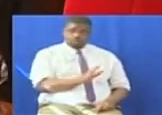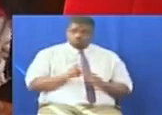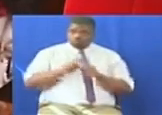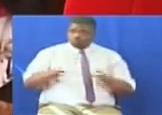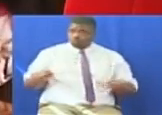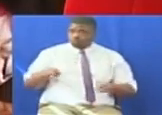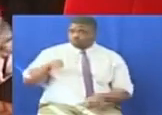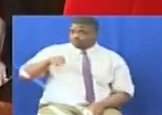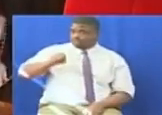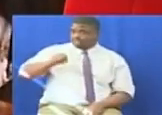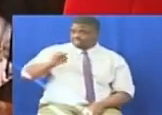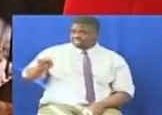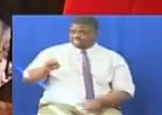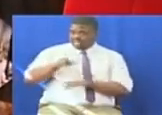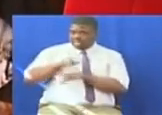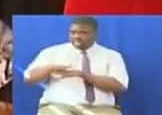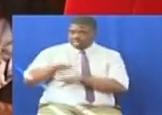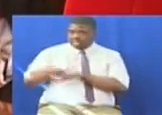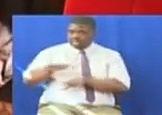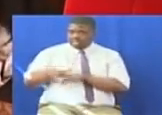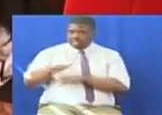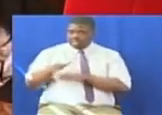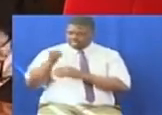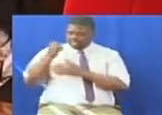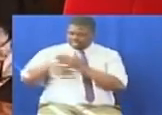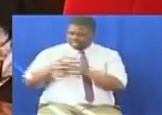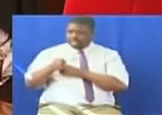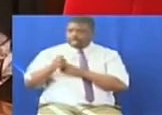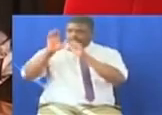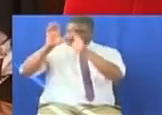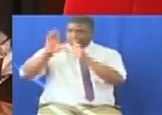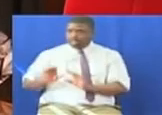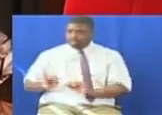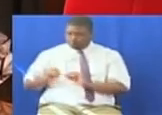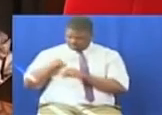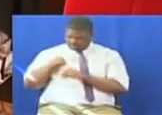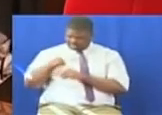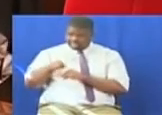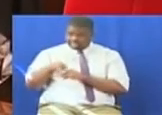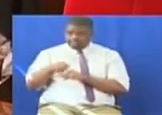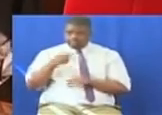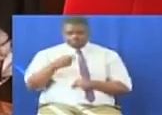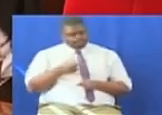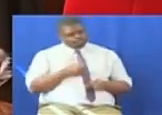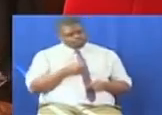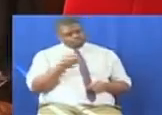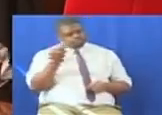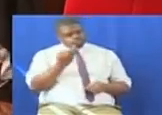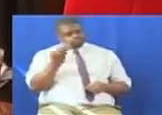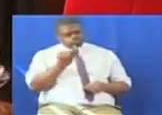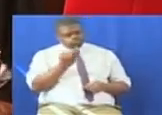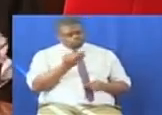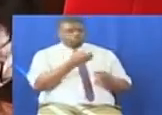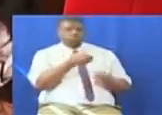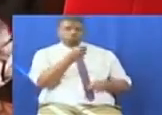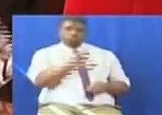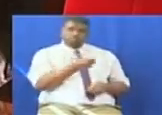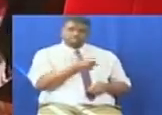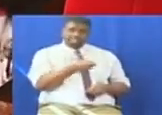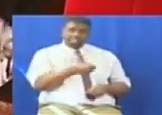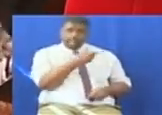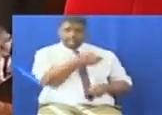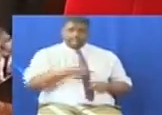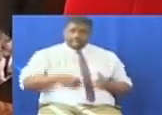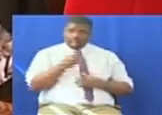alivyoelezea yote katika taarifa hii ya kumpongeza Mheshimiwa Rais kuhusiana na swala hili. Mimi naomba tu niwaeleweshe au